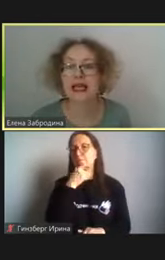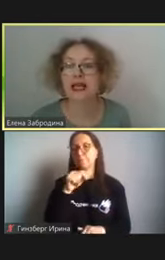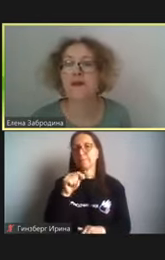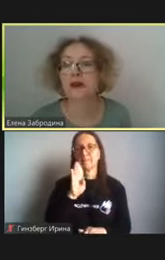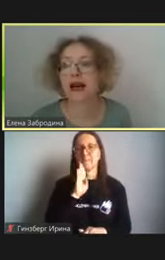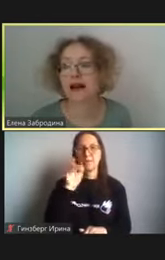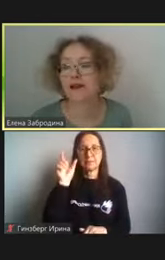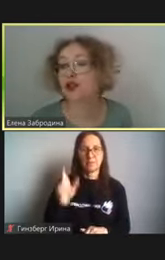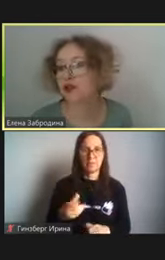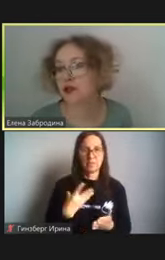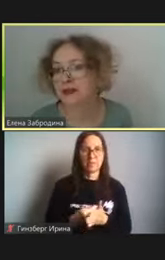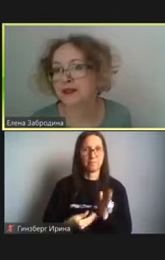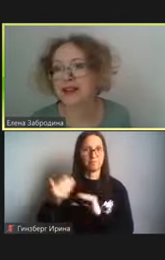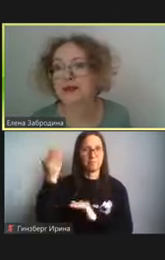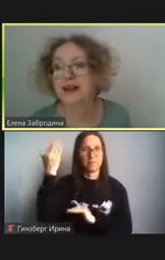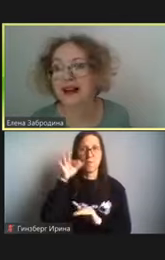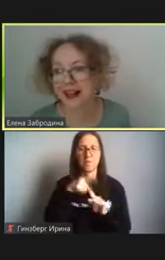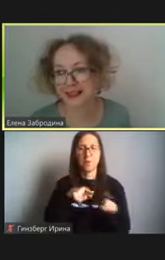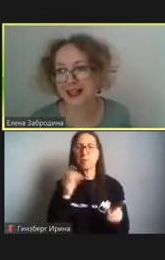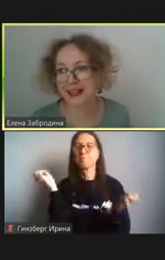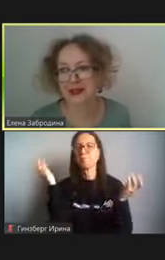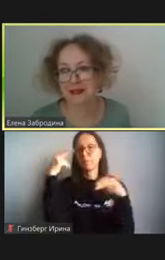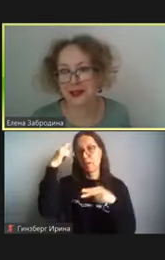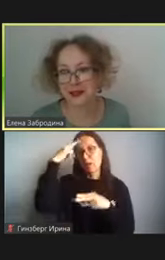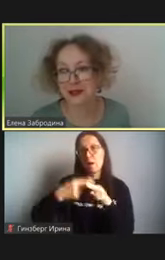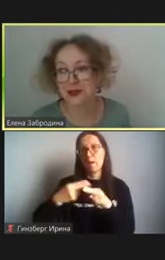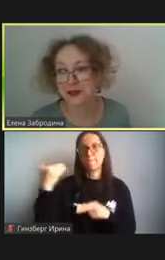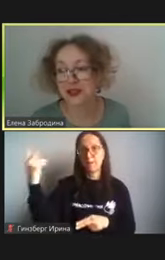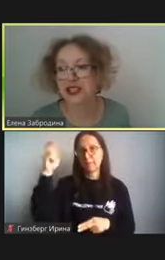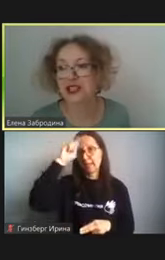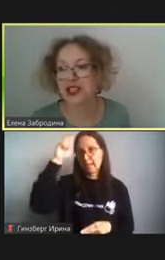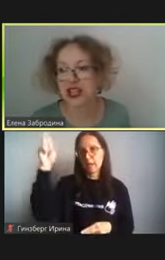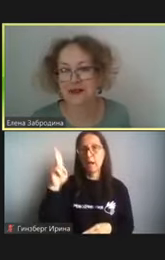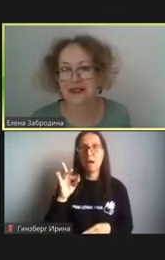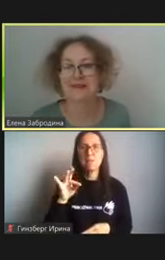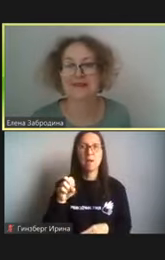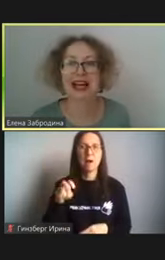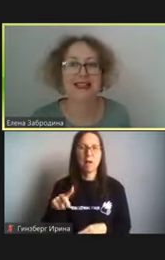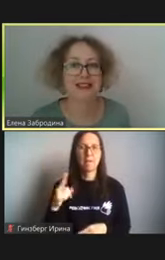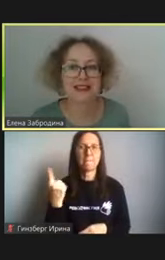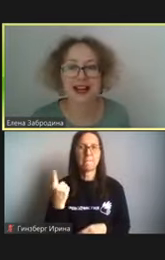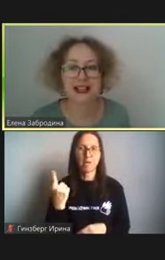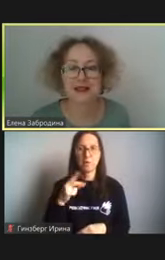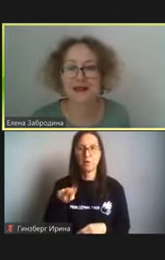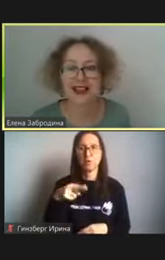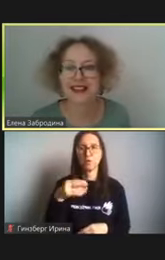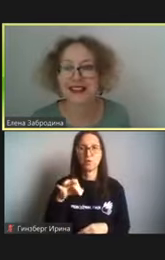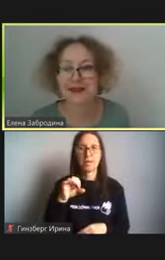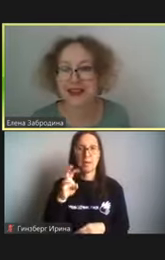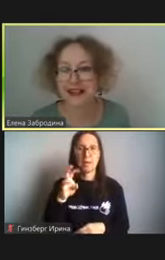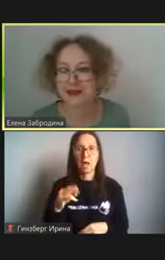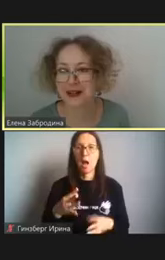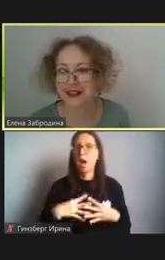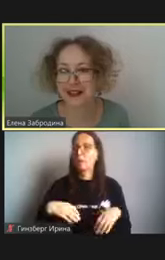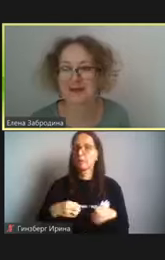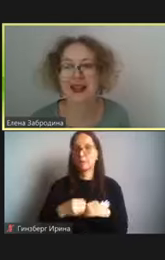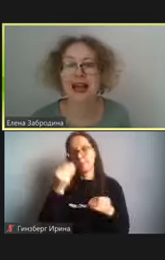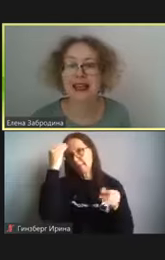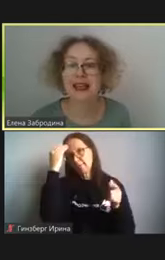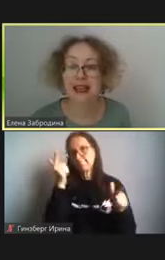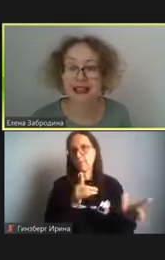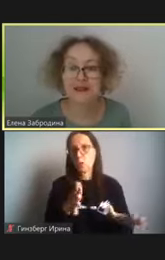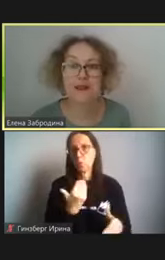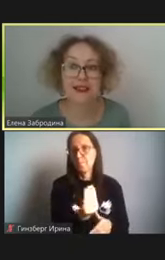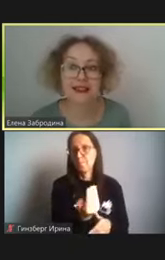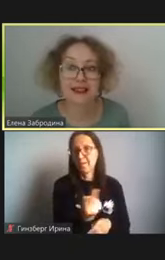и в нее влюбился брат Карла I, Стюарта Джеймс. А семья не одобряет брак.